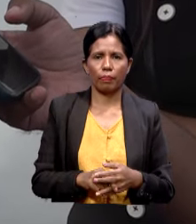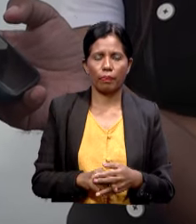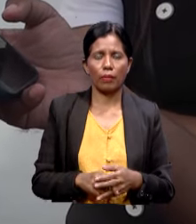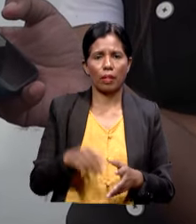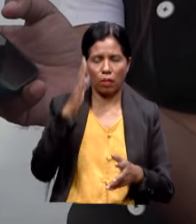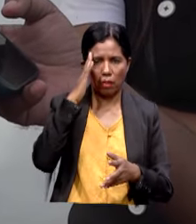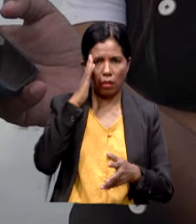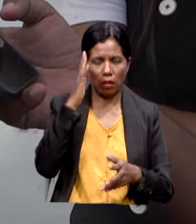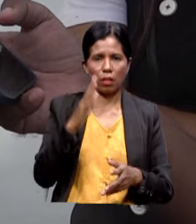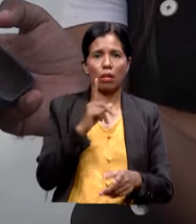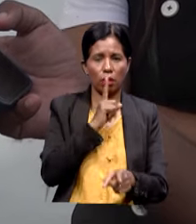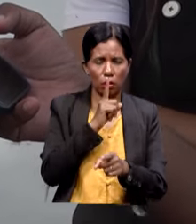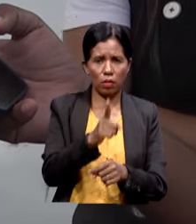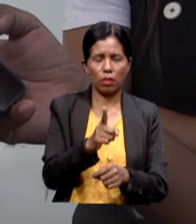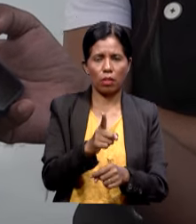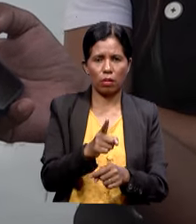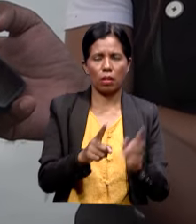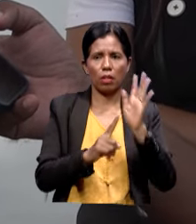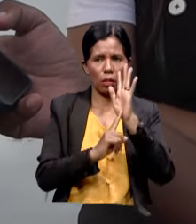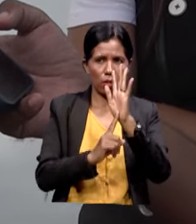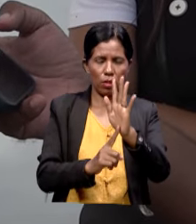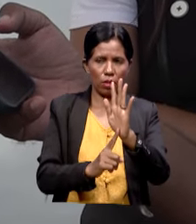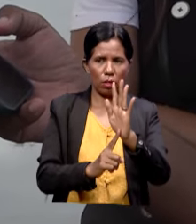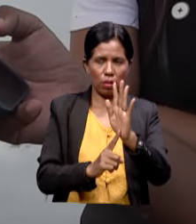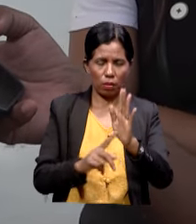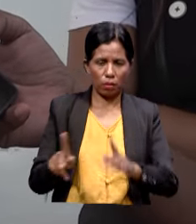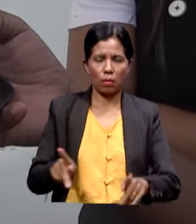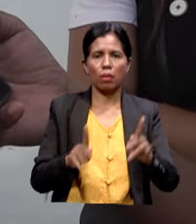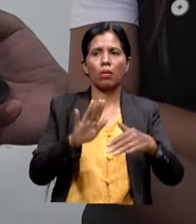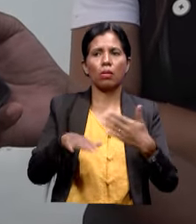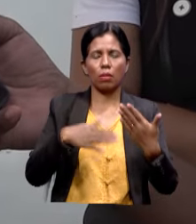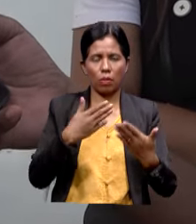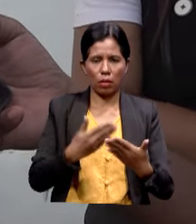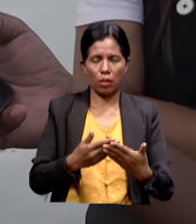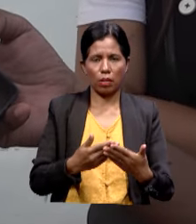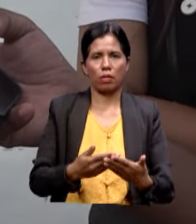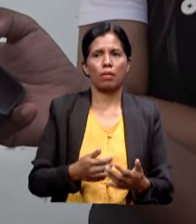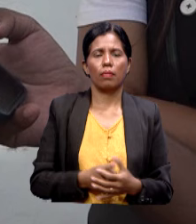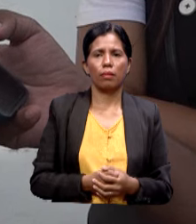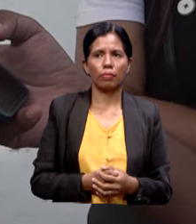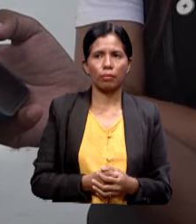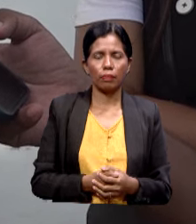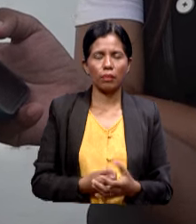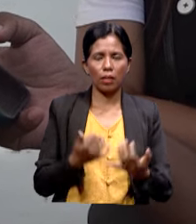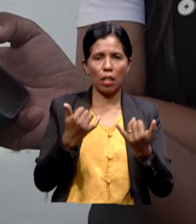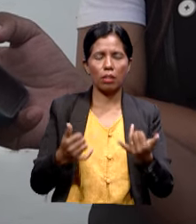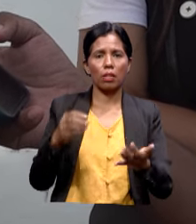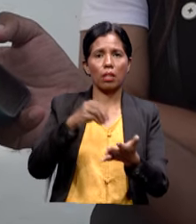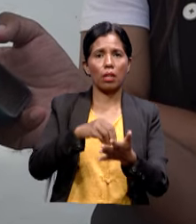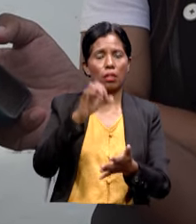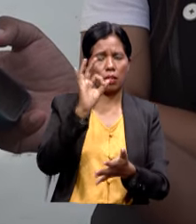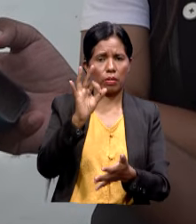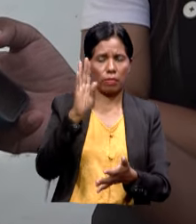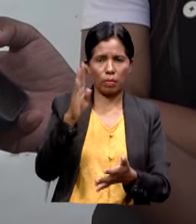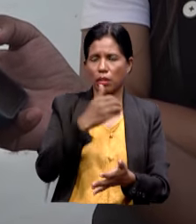hatene tuir aur bele publike saifal ba hototu kata buat nebe agora espalha social media ne